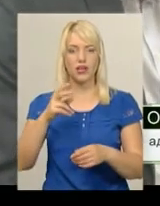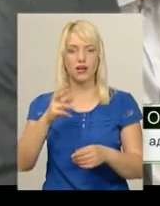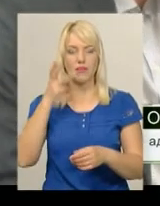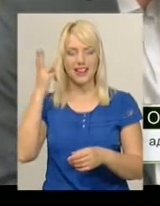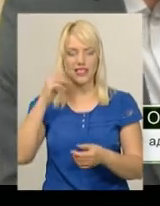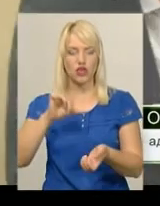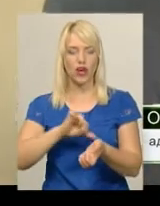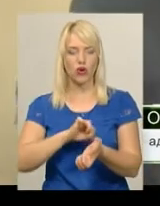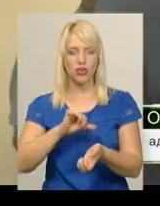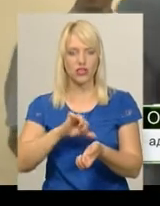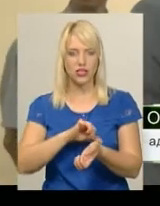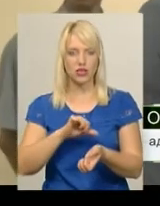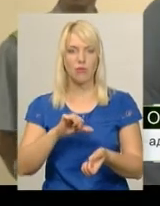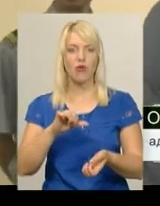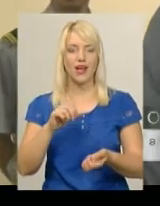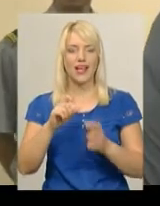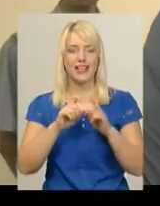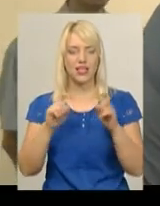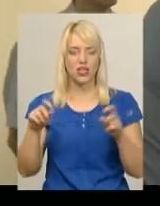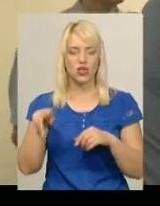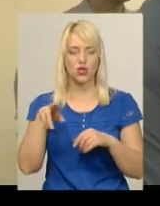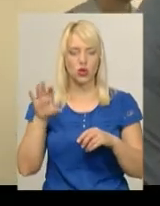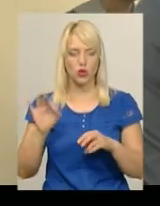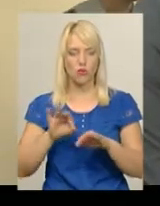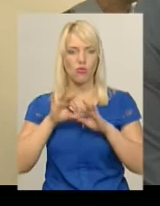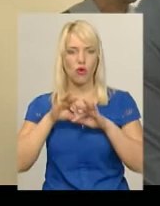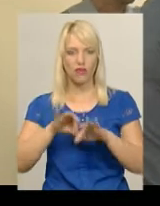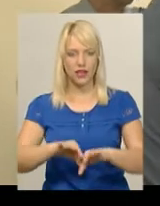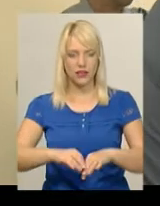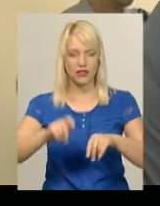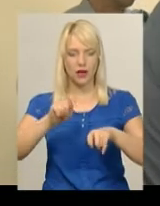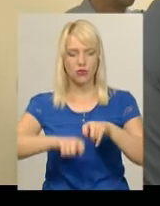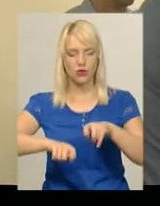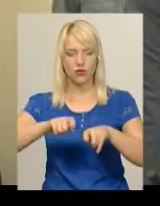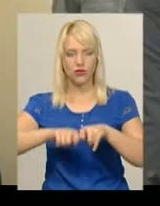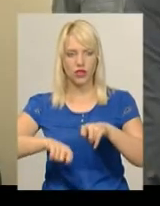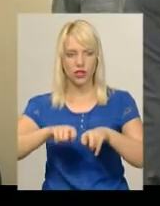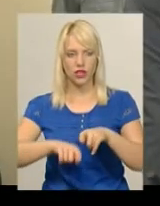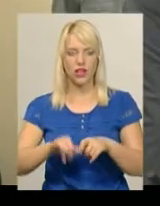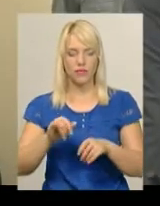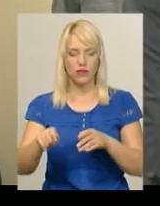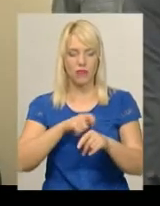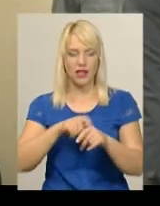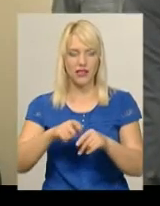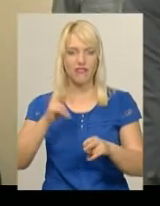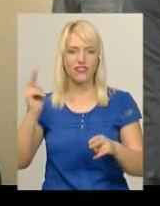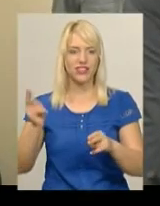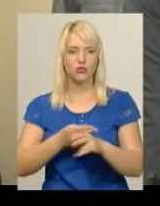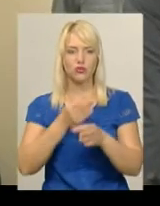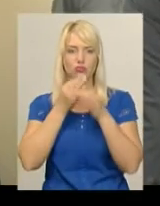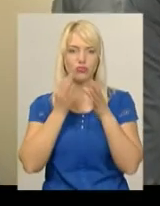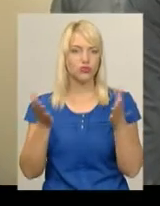проведення повірки газоналізатора «Драгер». В матеріалах відсутні будь-які